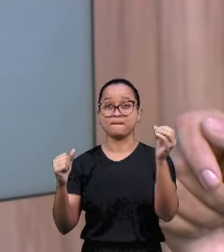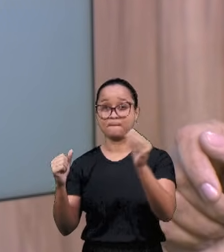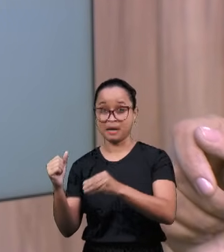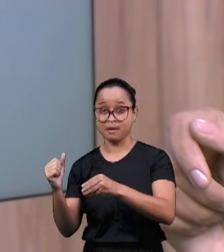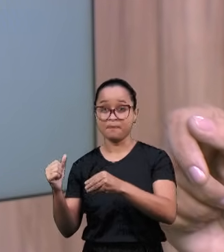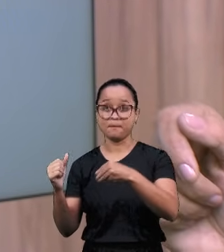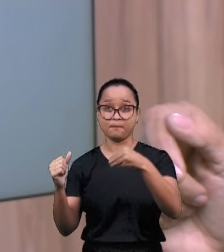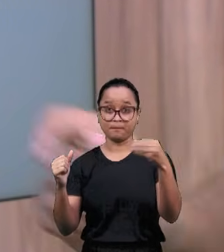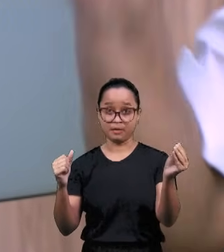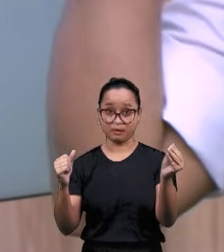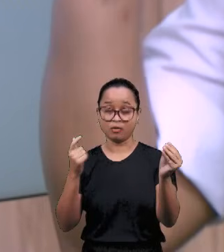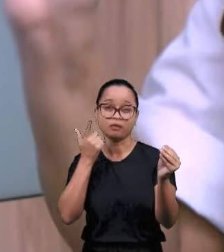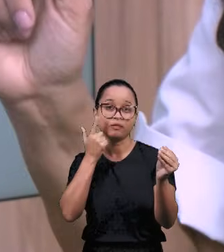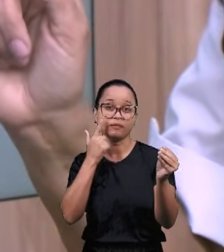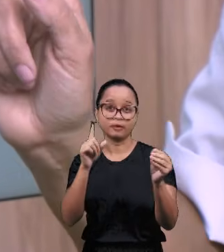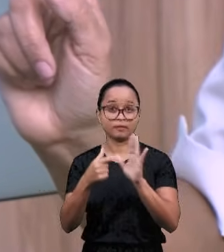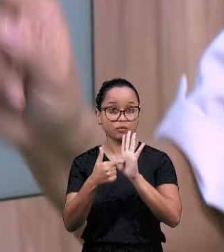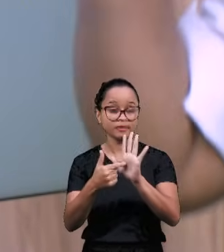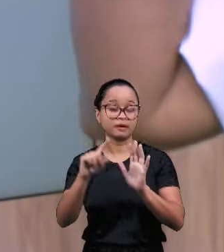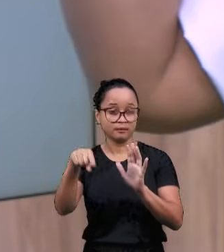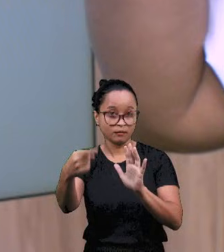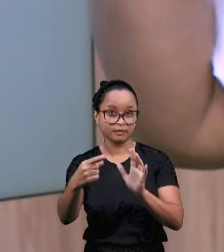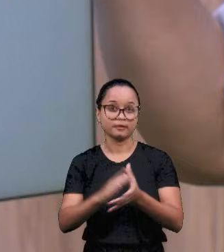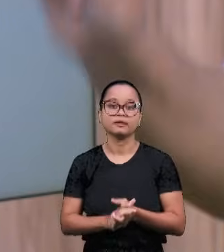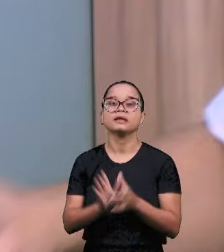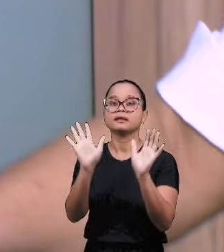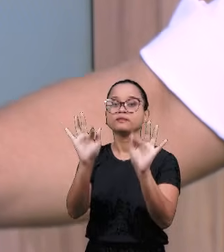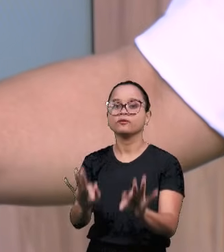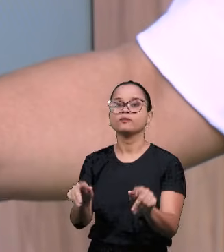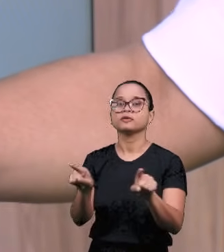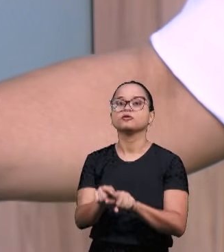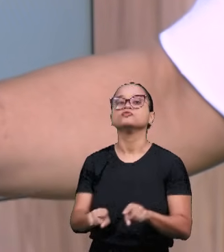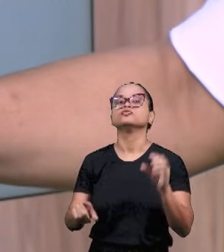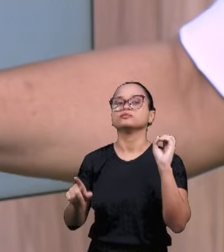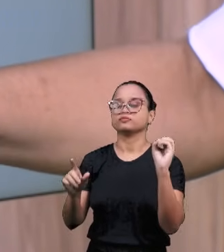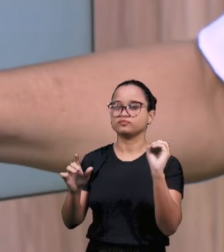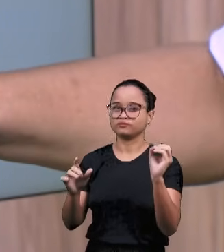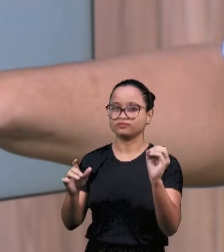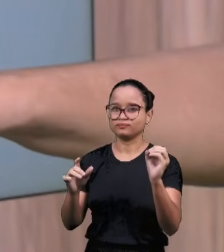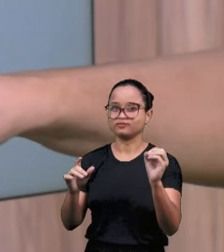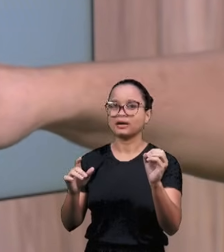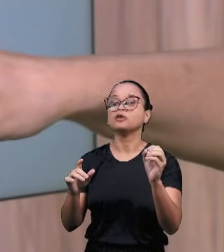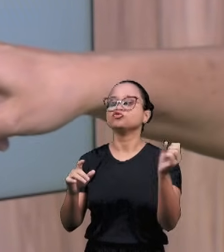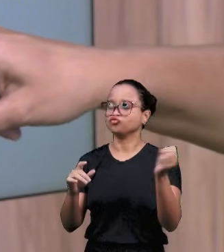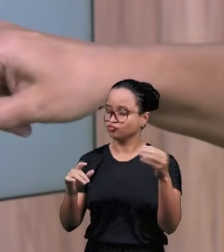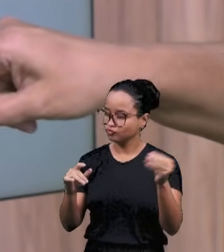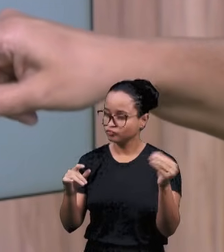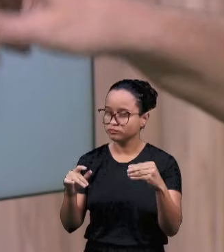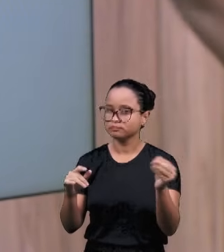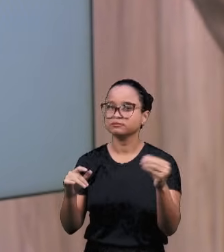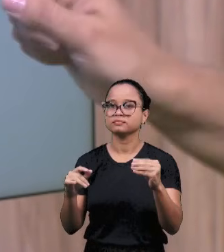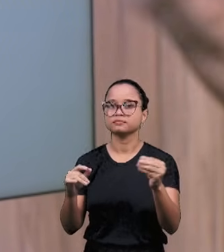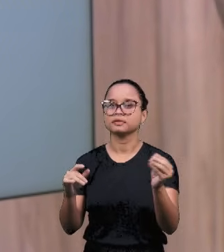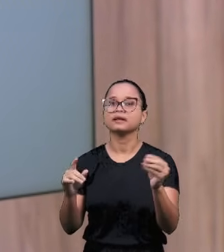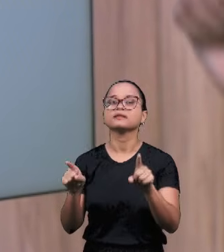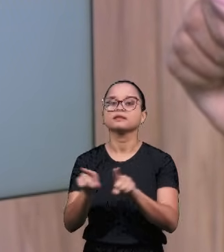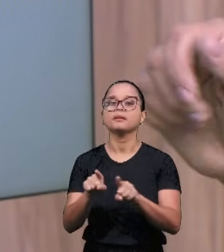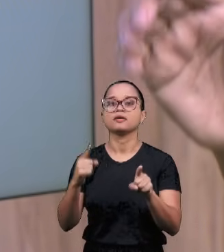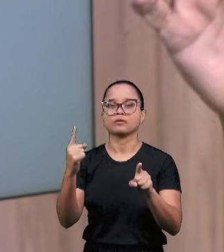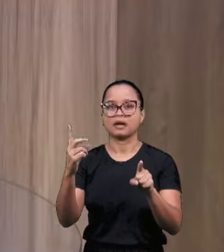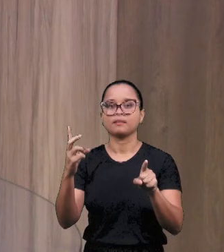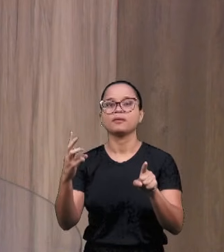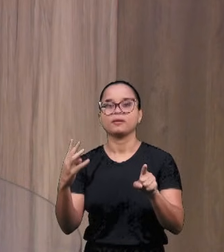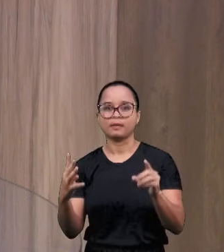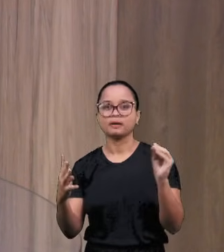vais vous montrer. Et à la fin, avec le chocalio, on va retenir pendant